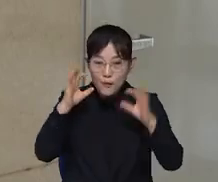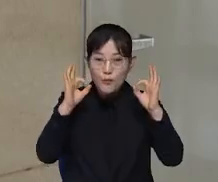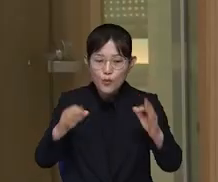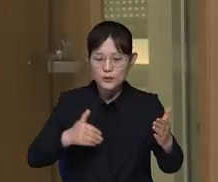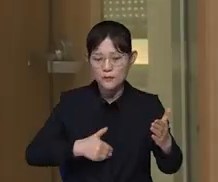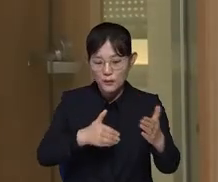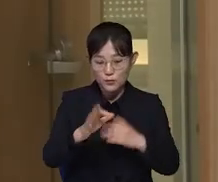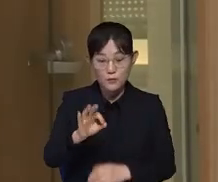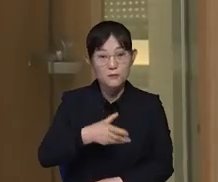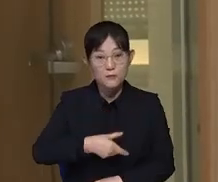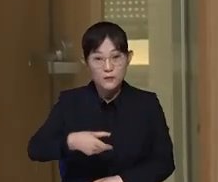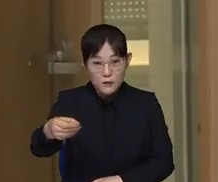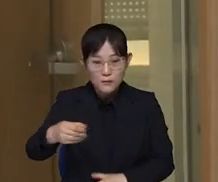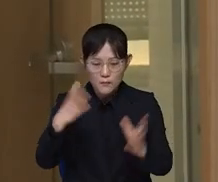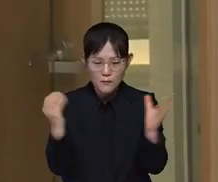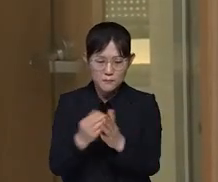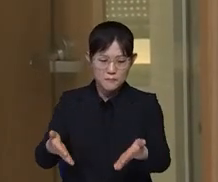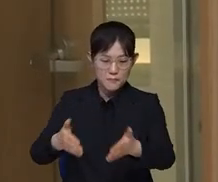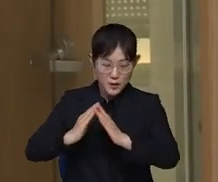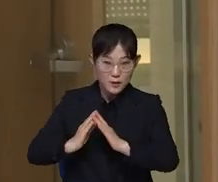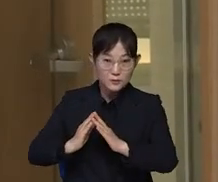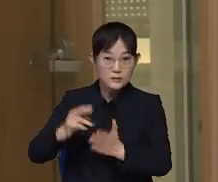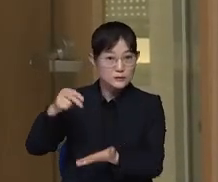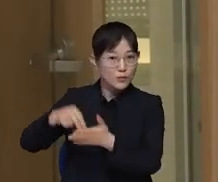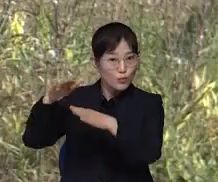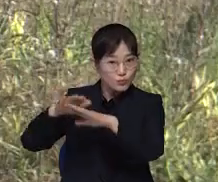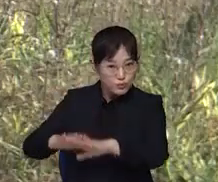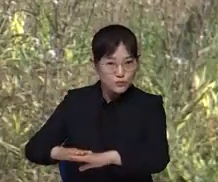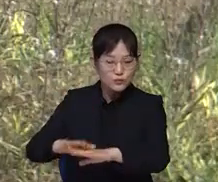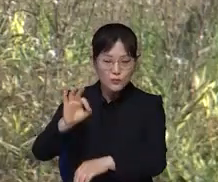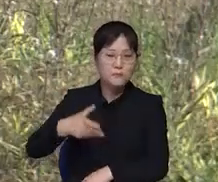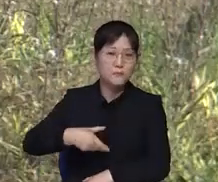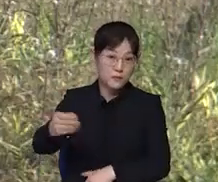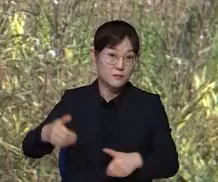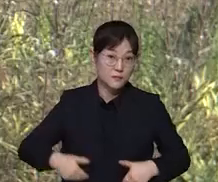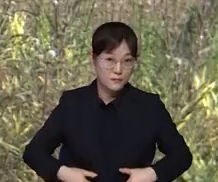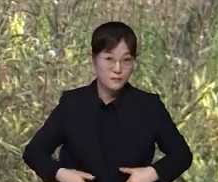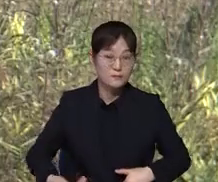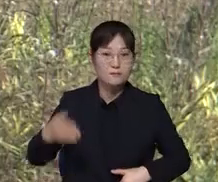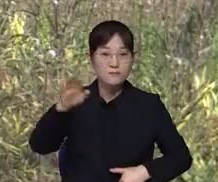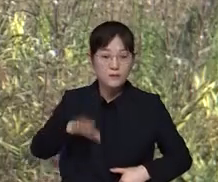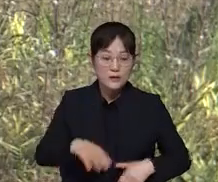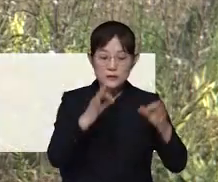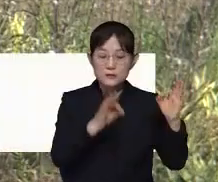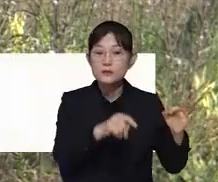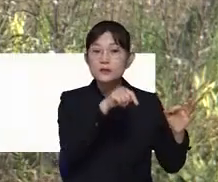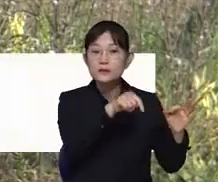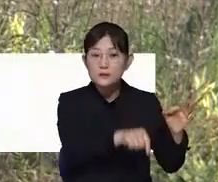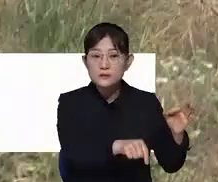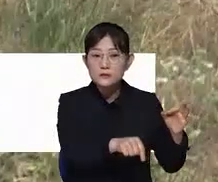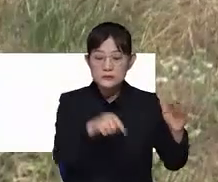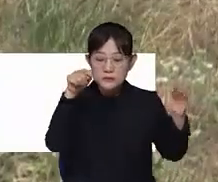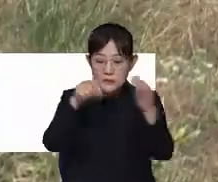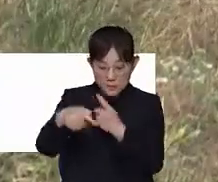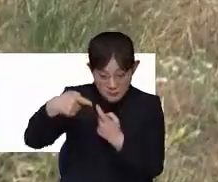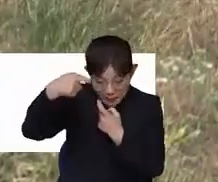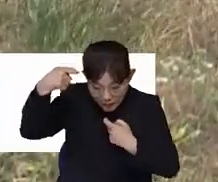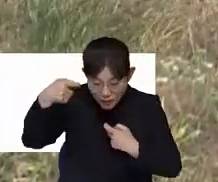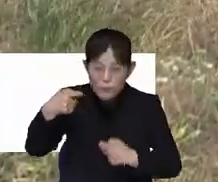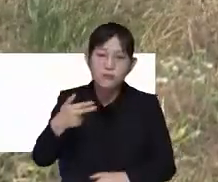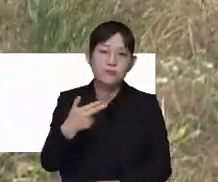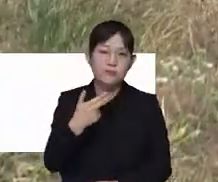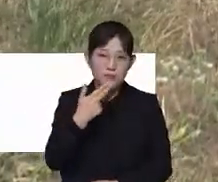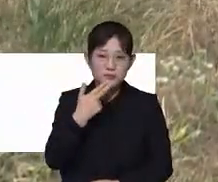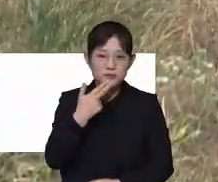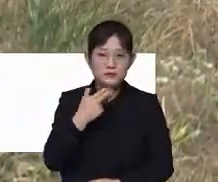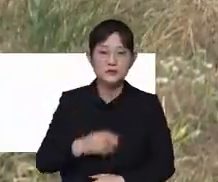이루어지고 완공된 구조물을 담보로 삼는 상품입니다. 그런데 여수수협은 제대로 된 현장 확인 없이